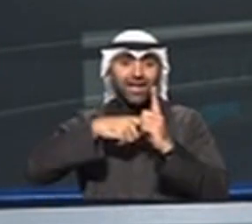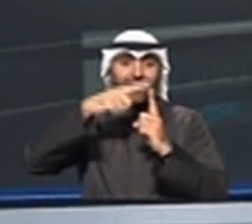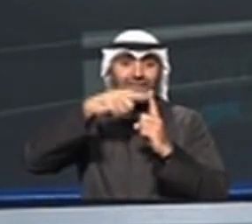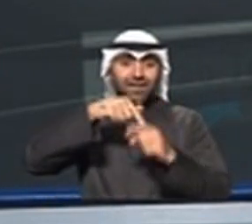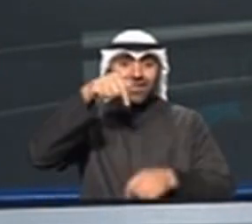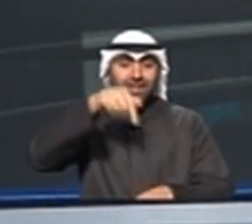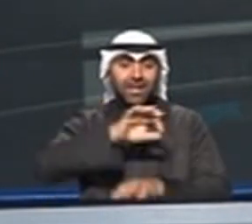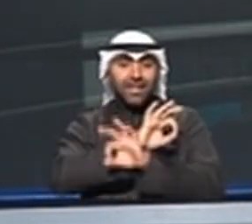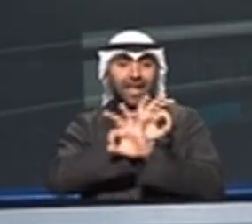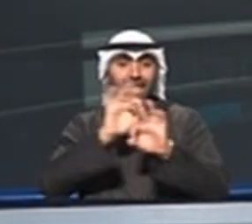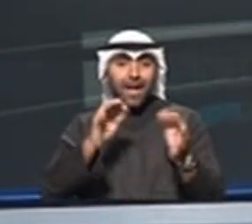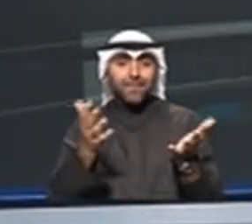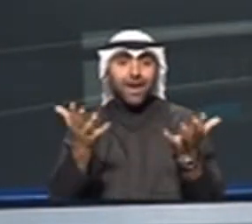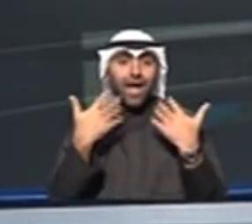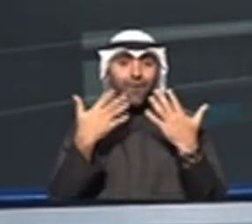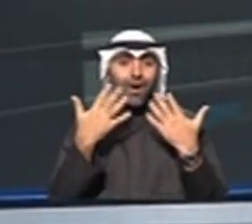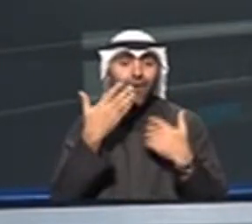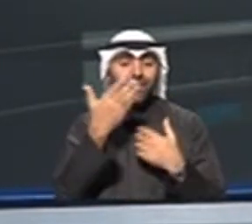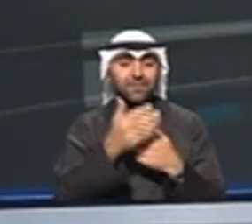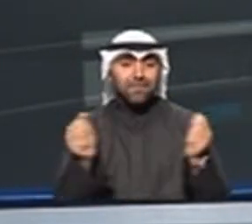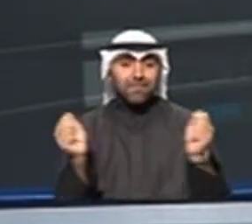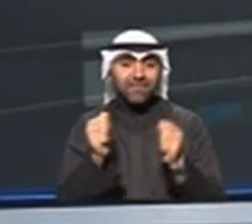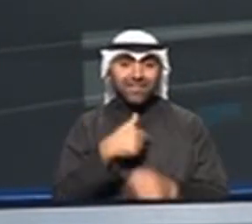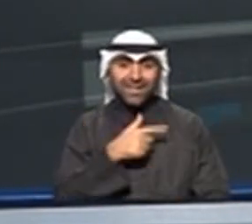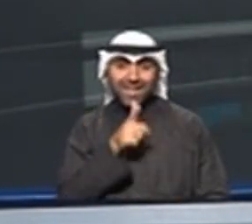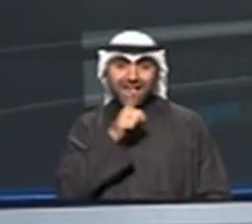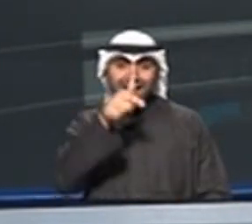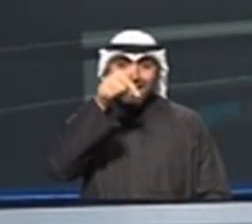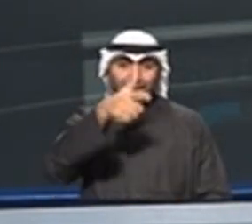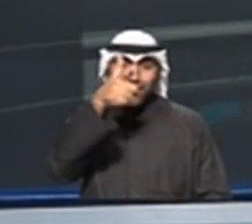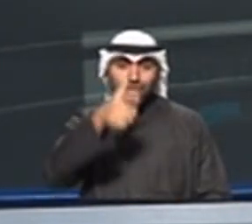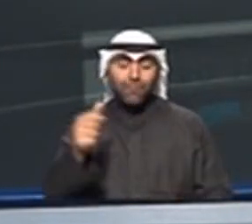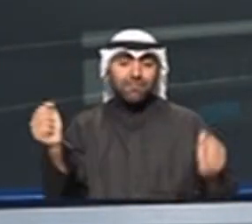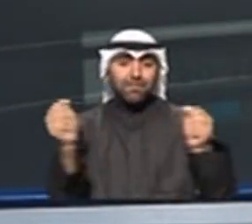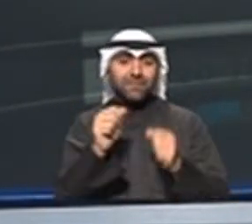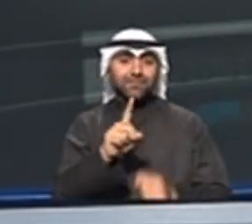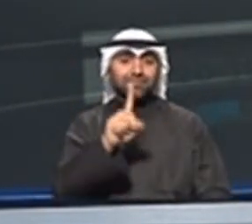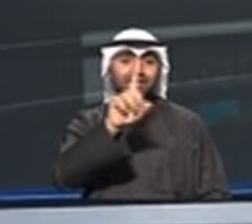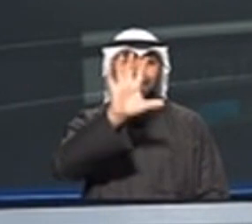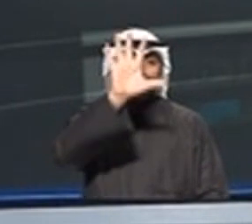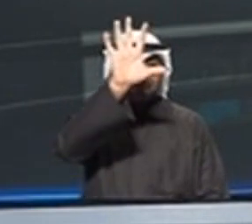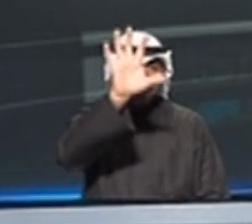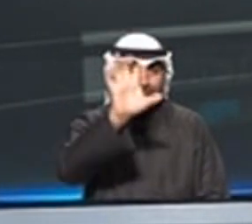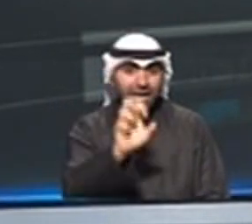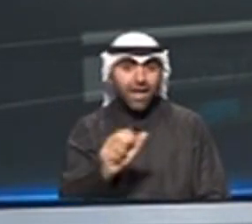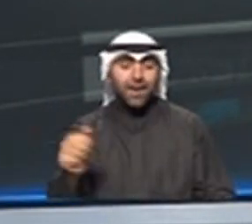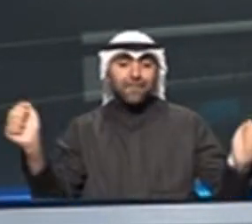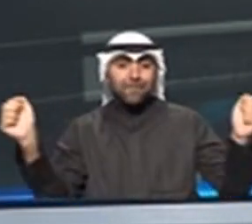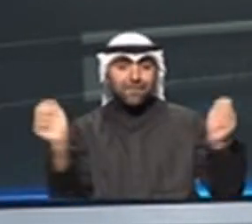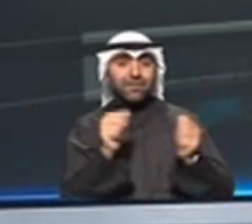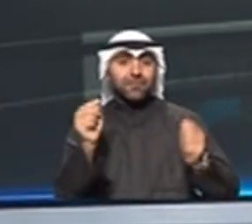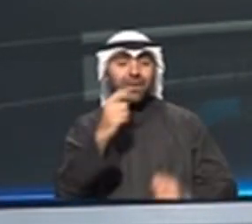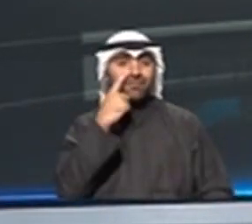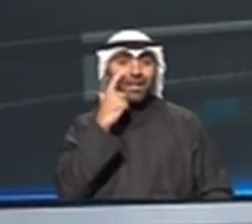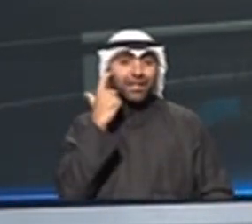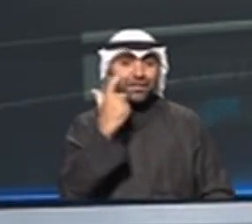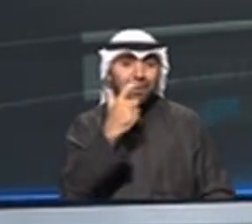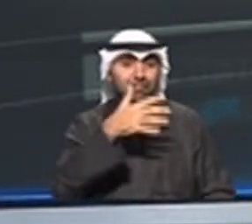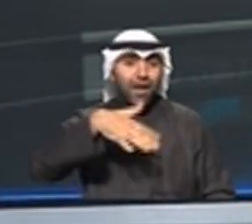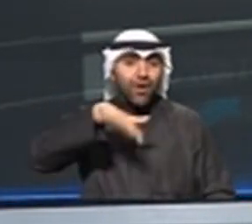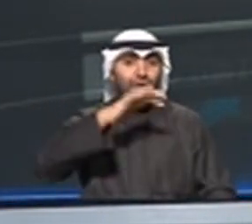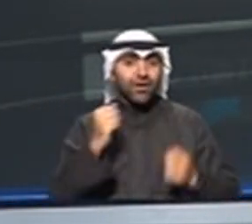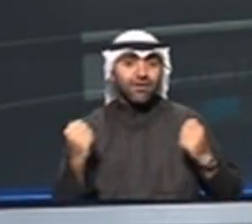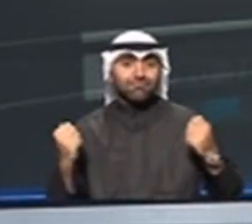الأجواء المعتدلة خلال النهار راح تستمر ويانا، والبرودة خلال المساء، وهو شمالي غربي خفيف إلى معتدل السرعة بوجه عام، مع عبور السحب اللي بينزل